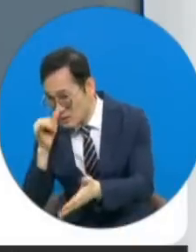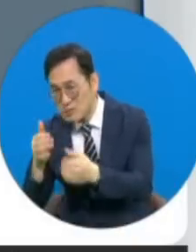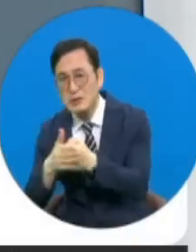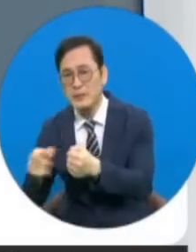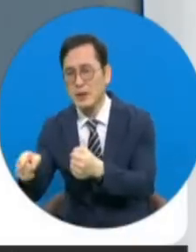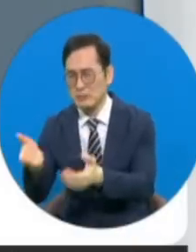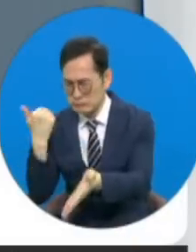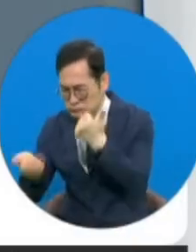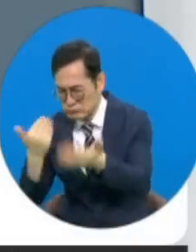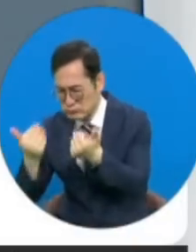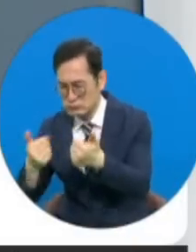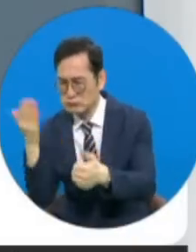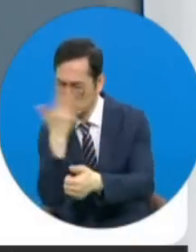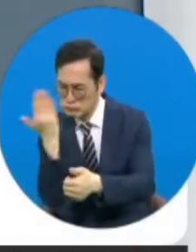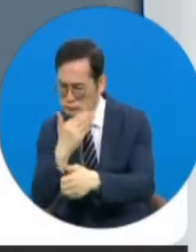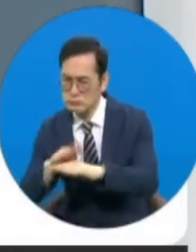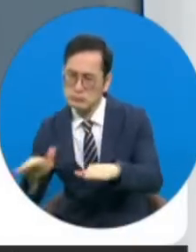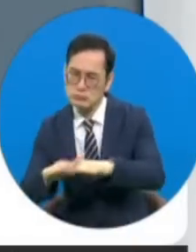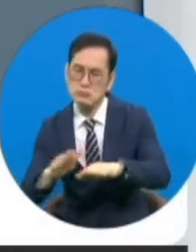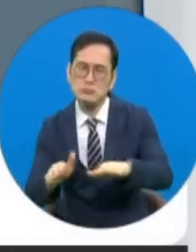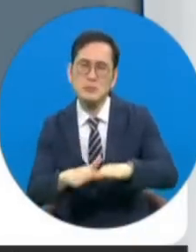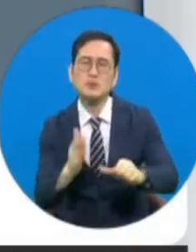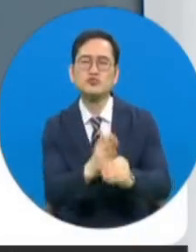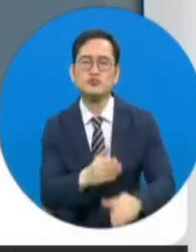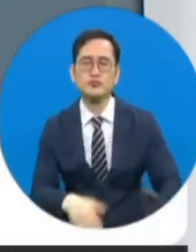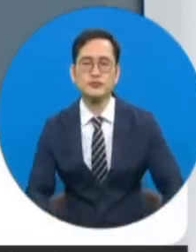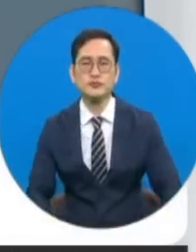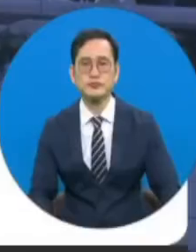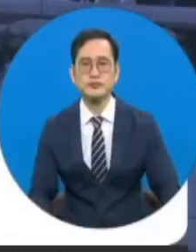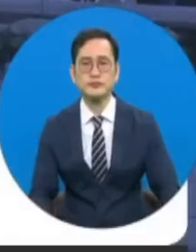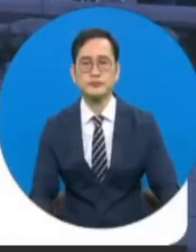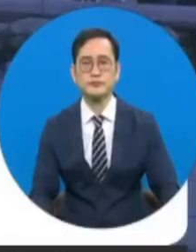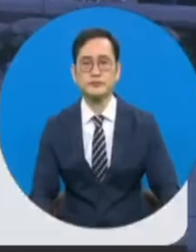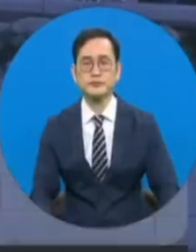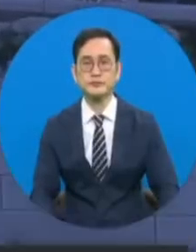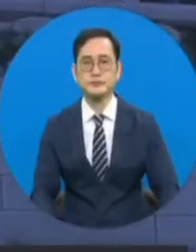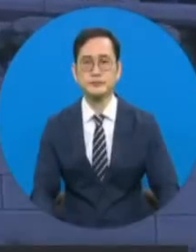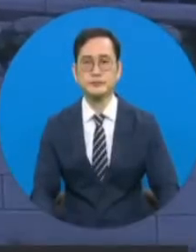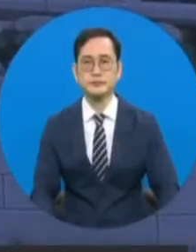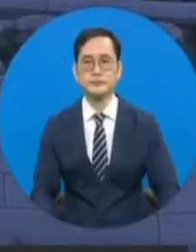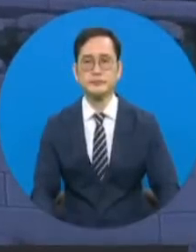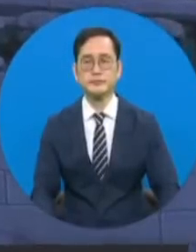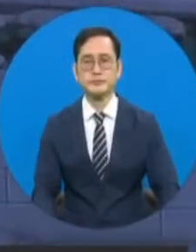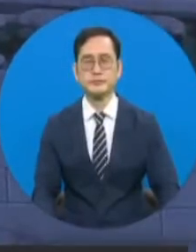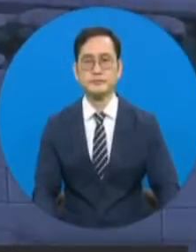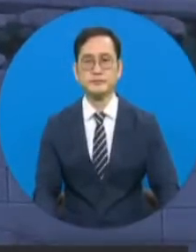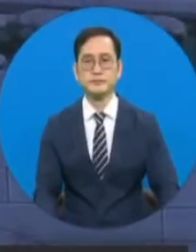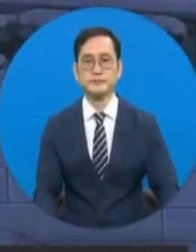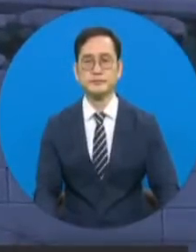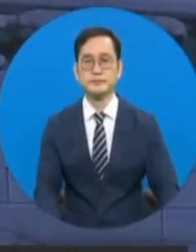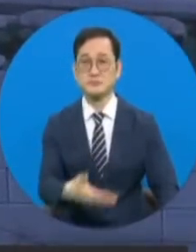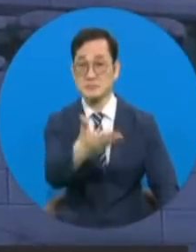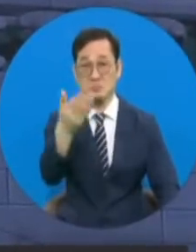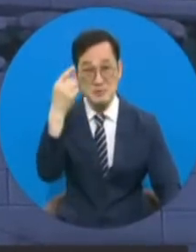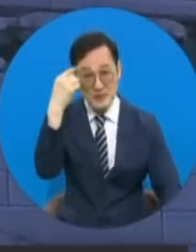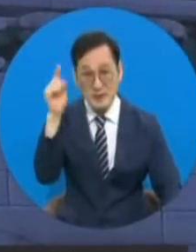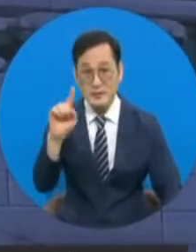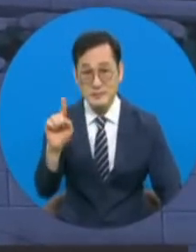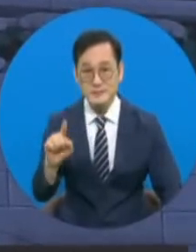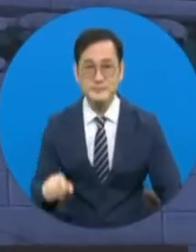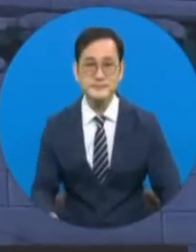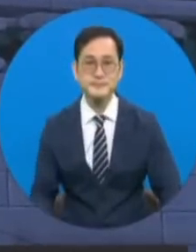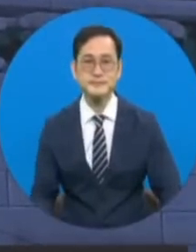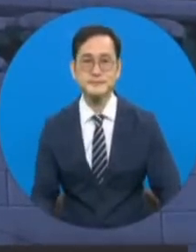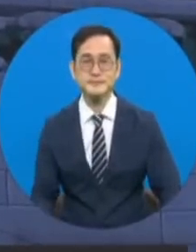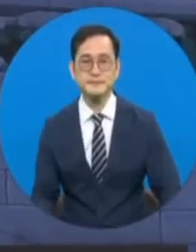과정 속에서 세정 부가 해야 되는 역할들이 분명히 있다고 생각합니다 자 여여 첨예한 시각 차에 대해서 다 전화해 드렸습니다 여러분들 어떻게 생각하시는지